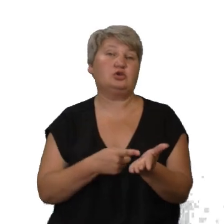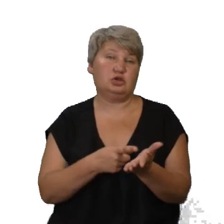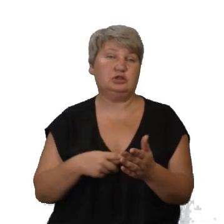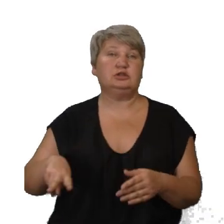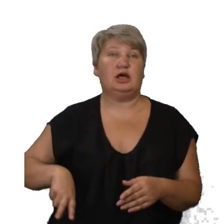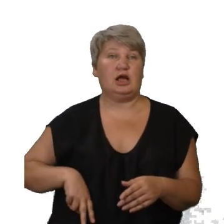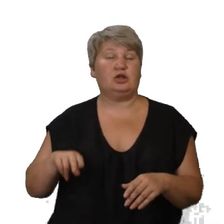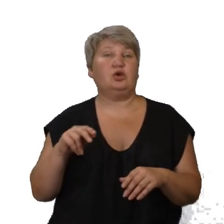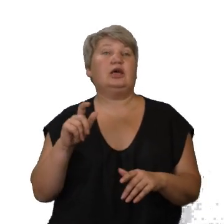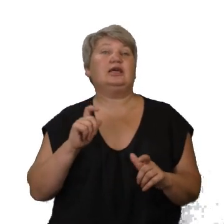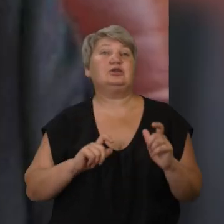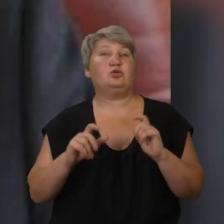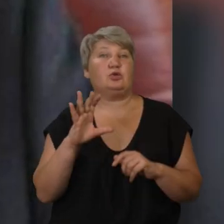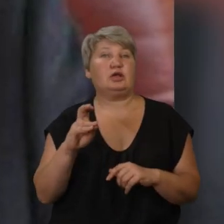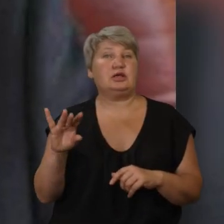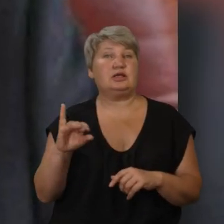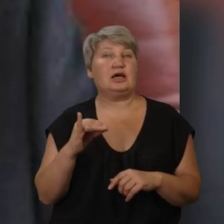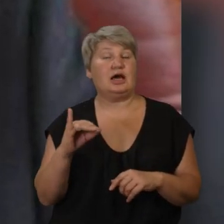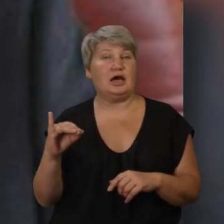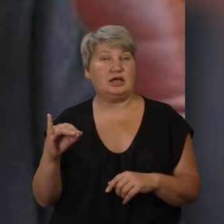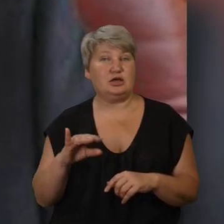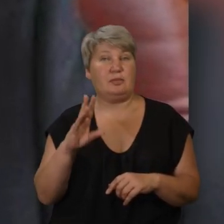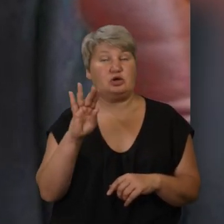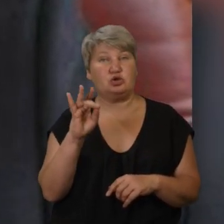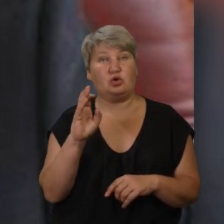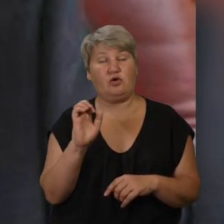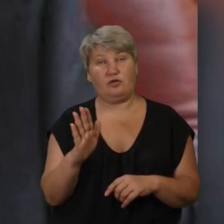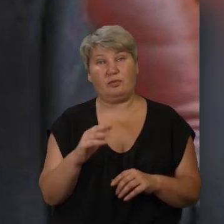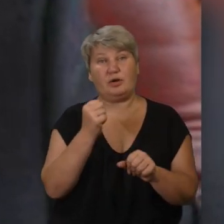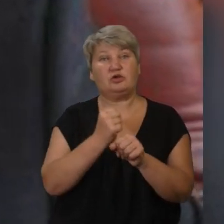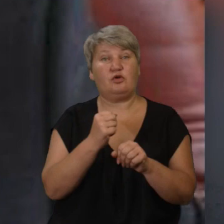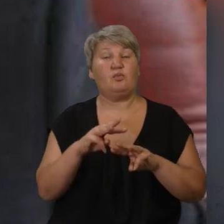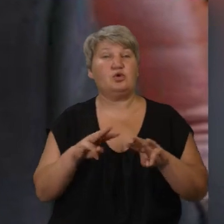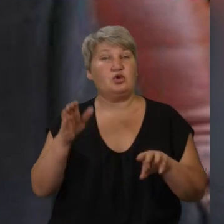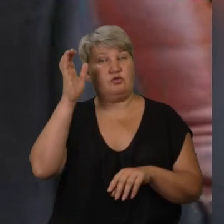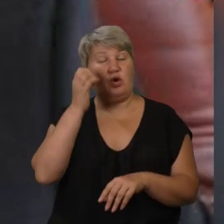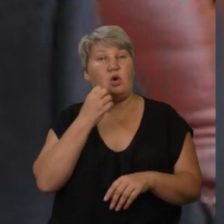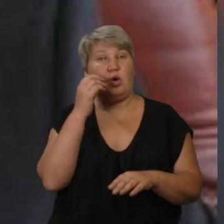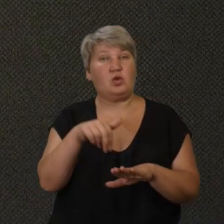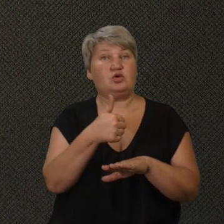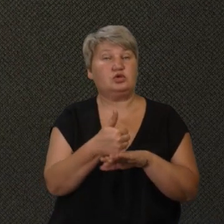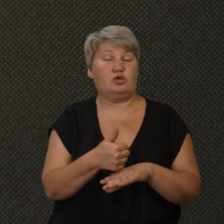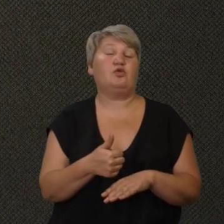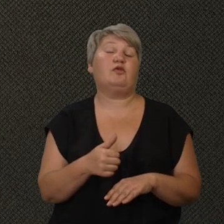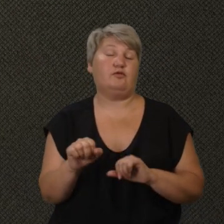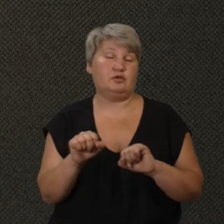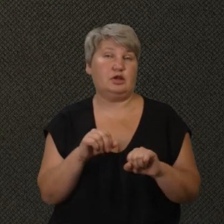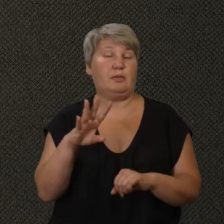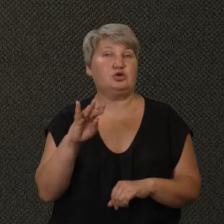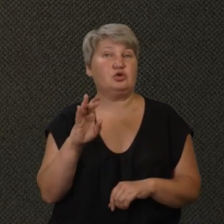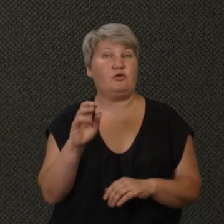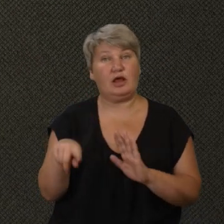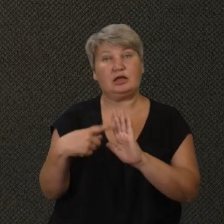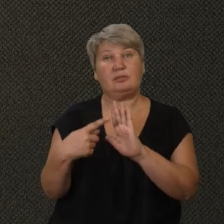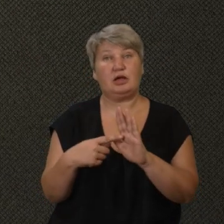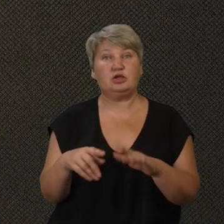інституту модернізації змісту освіти Євген баженко працював у мінус світі коли його очолював Дмитро Табачник на запитання чи